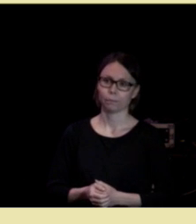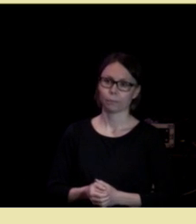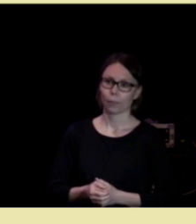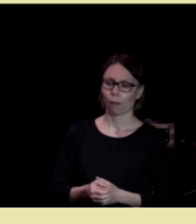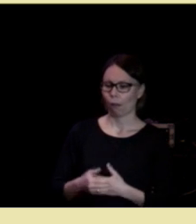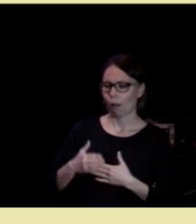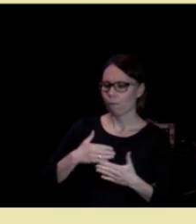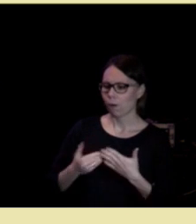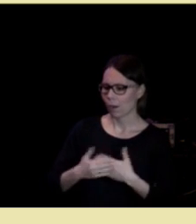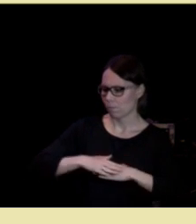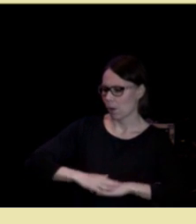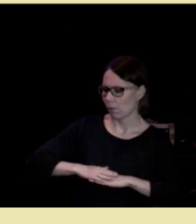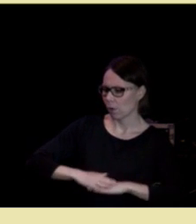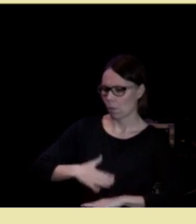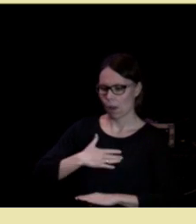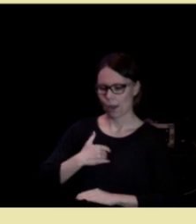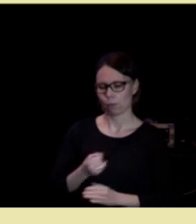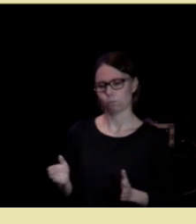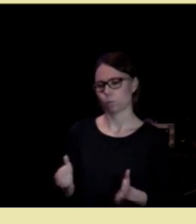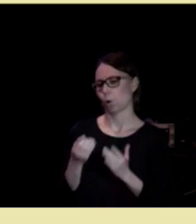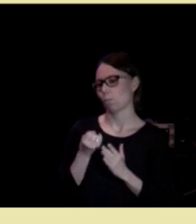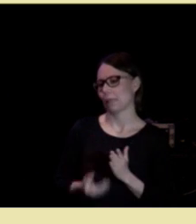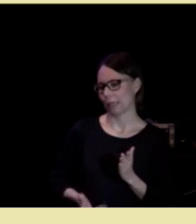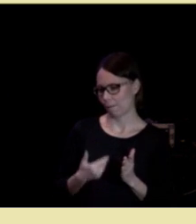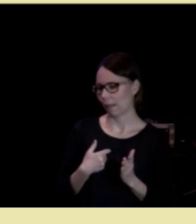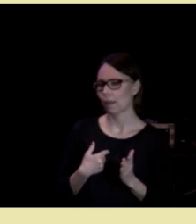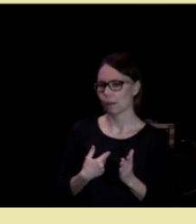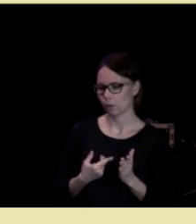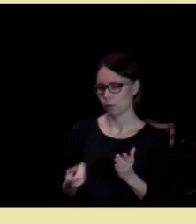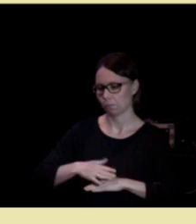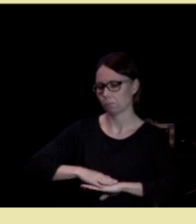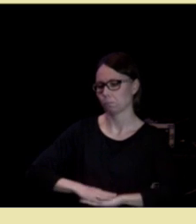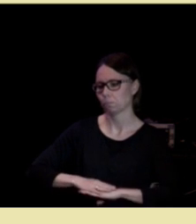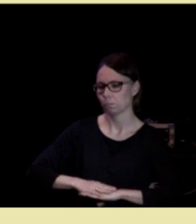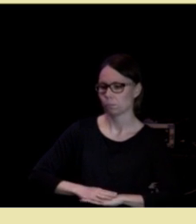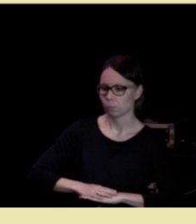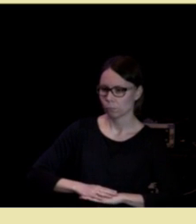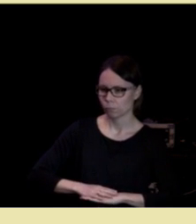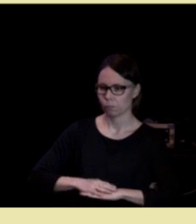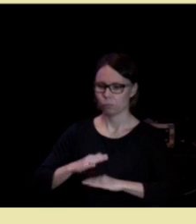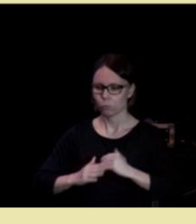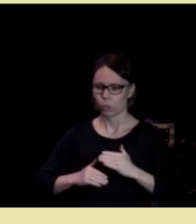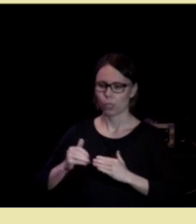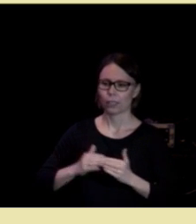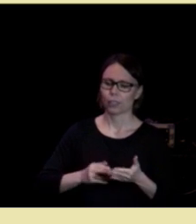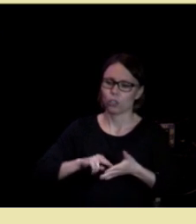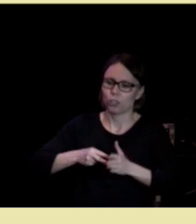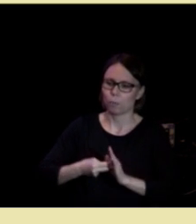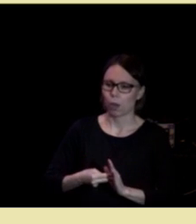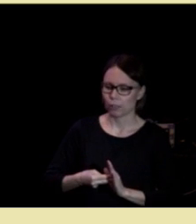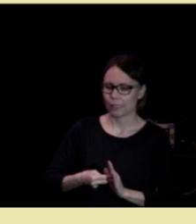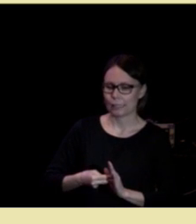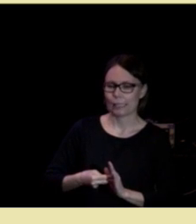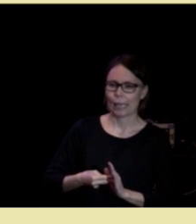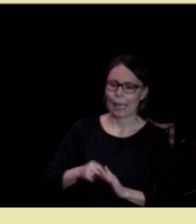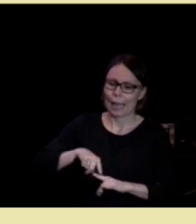faglige plattformen har jeg kort beskrevet, og på den bygget vi da en systematisk